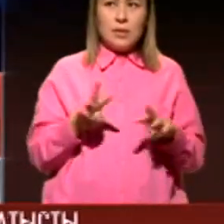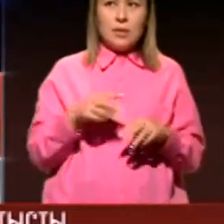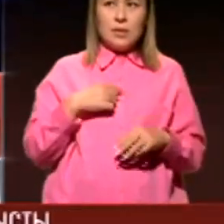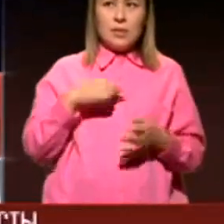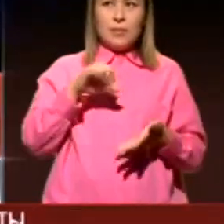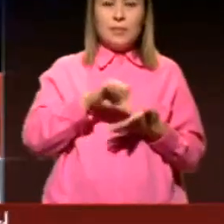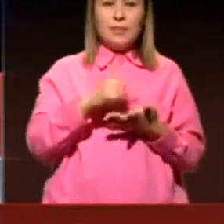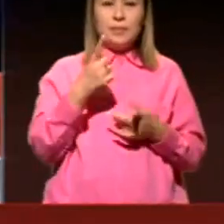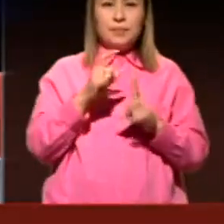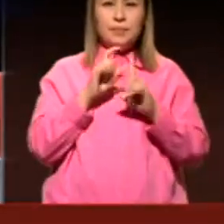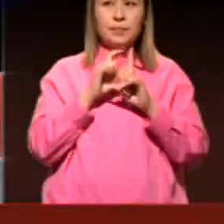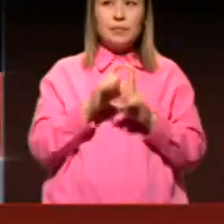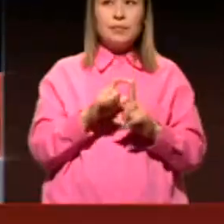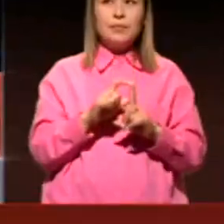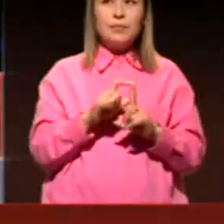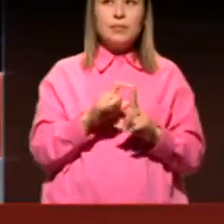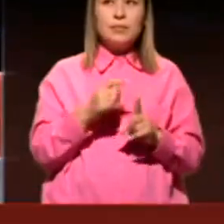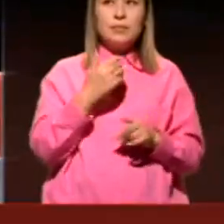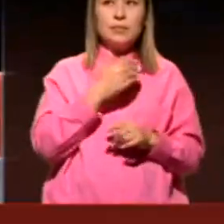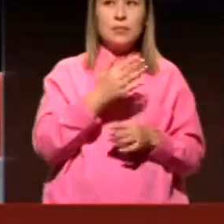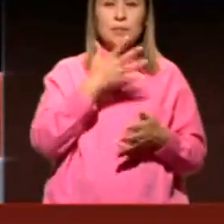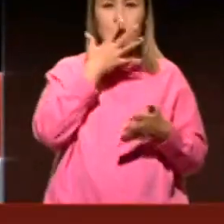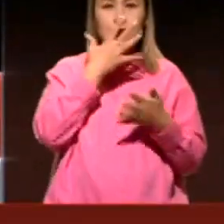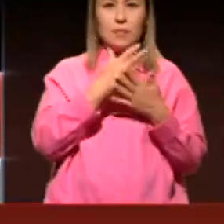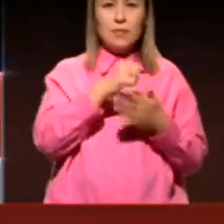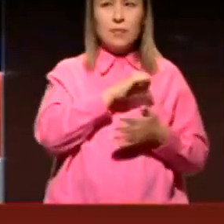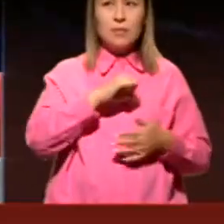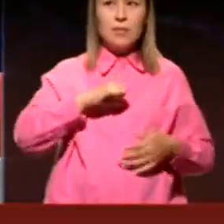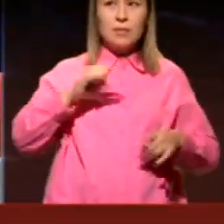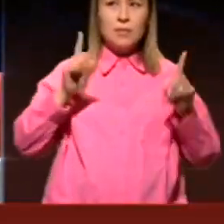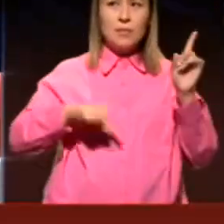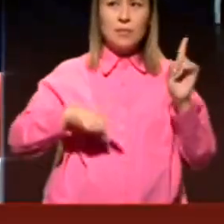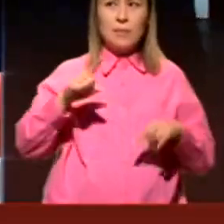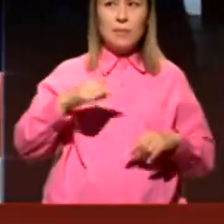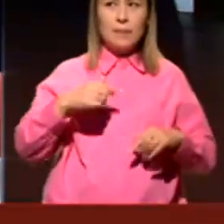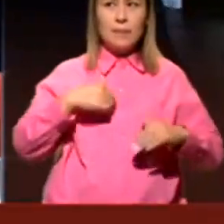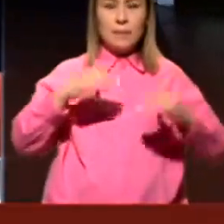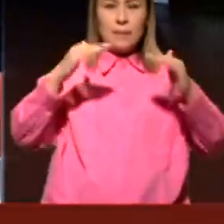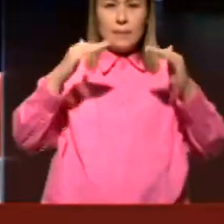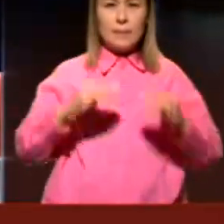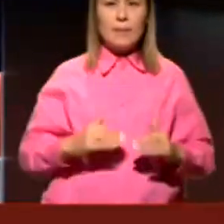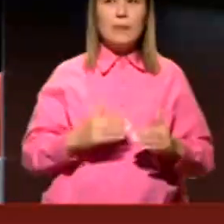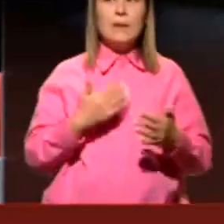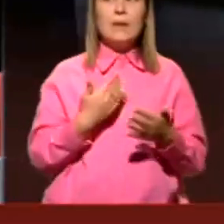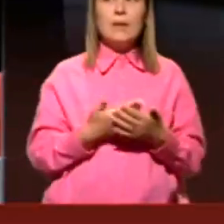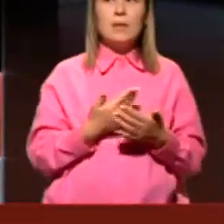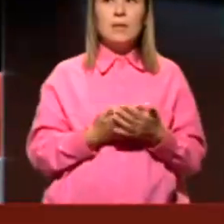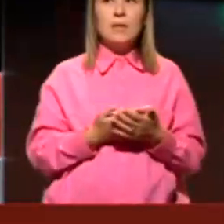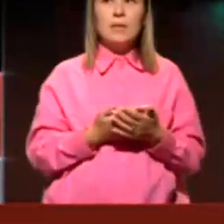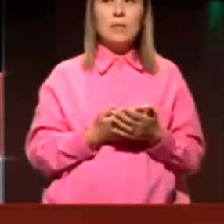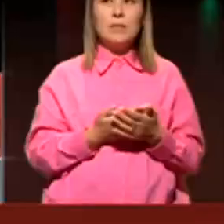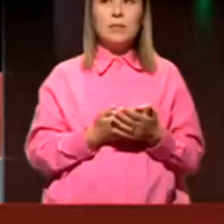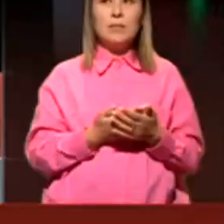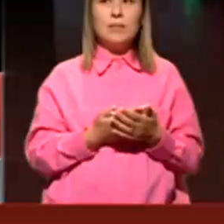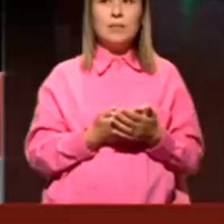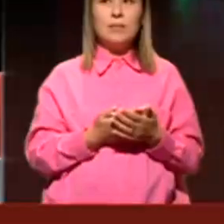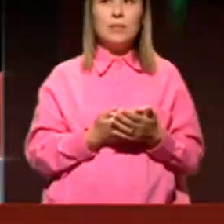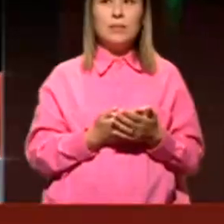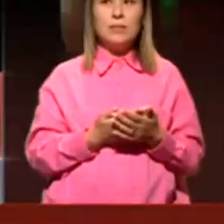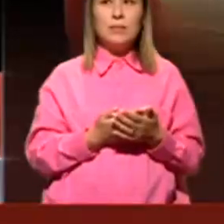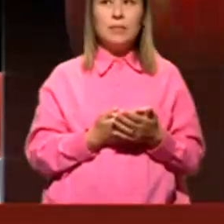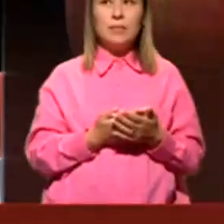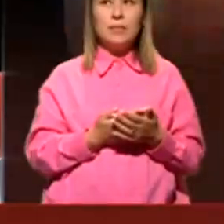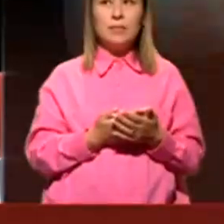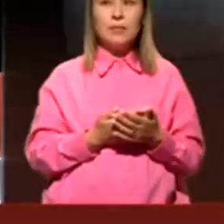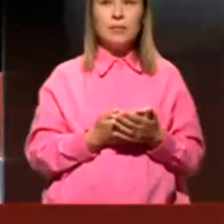бір ғана сөз айтайыншы. Иә. Біздер өзіміз кейде өзімізді кемсітуге. Жоқ. Айдос мырза, Айдос мырза.